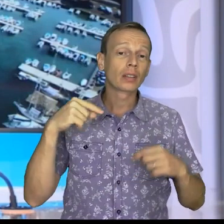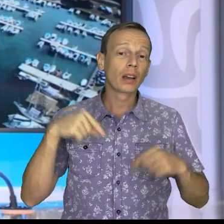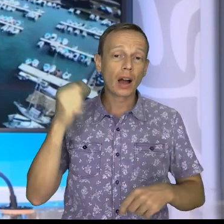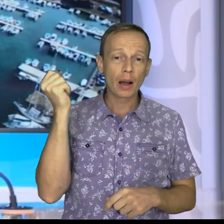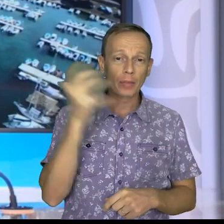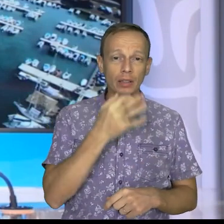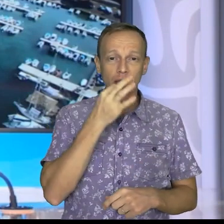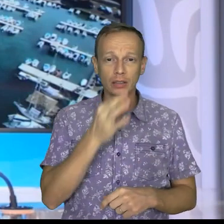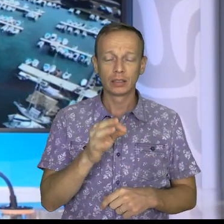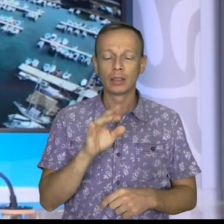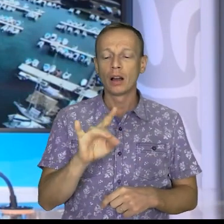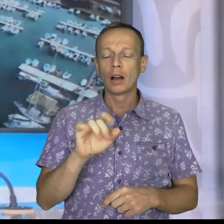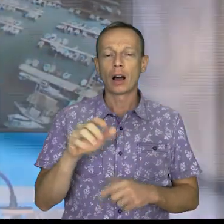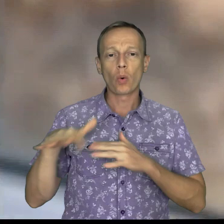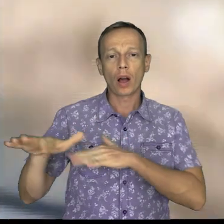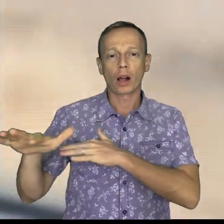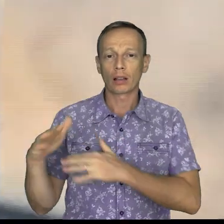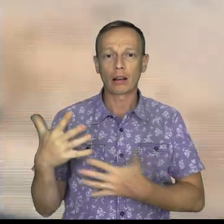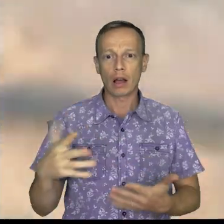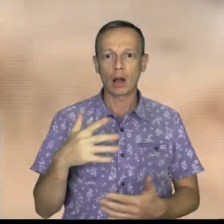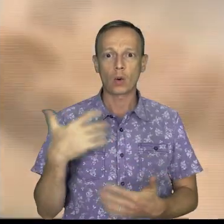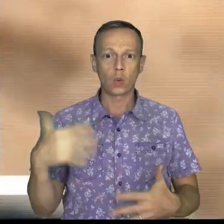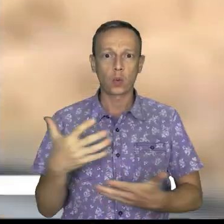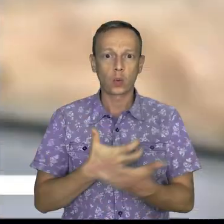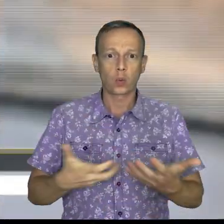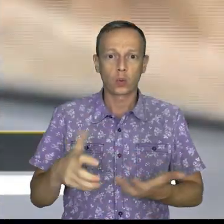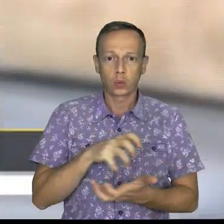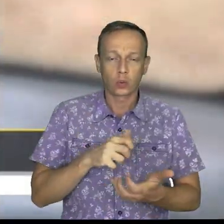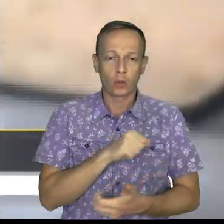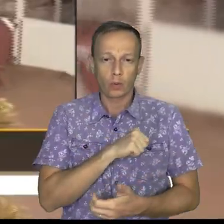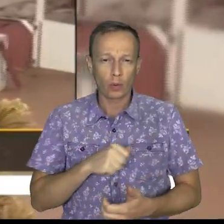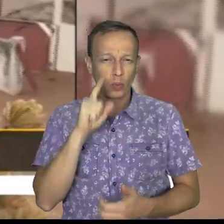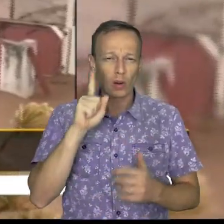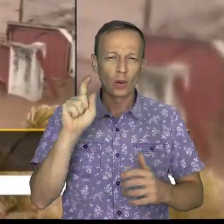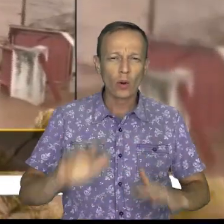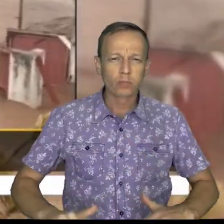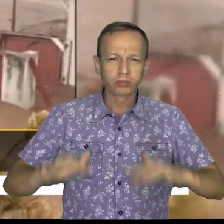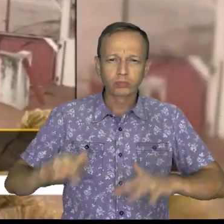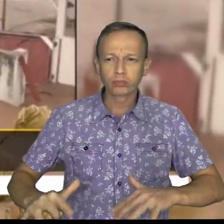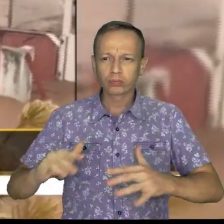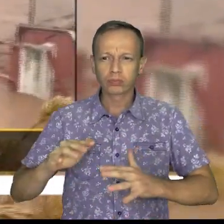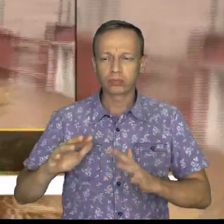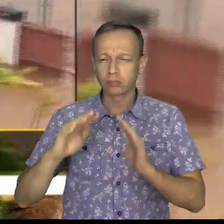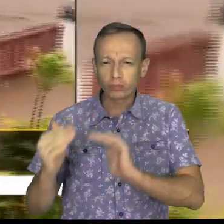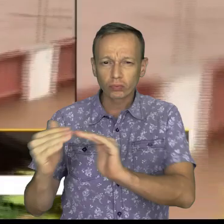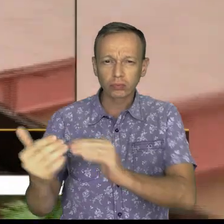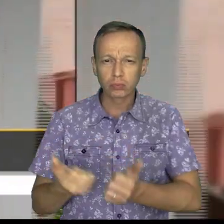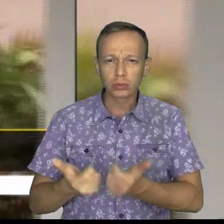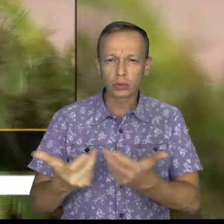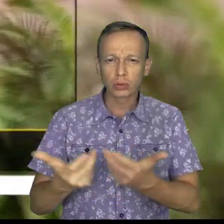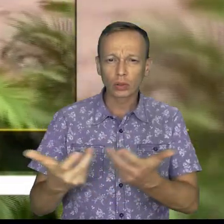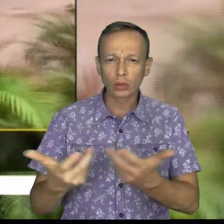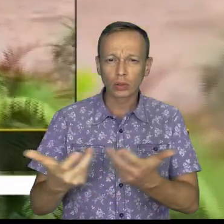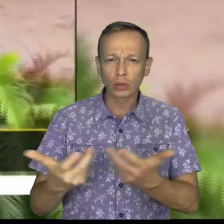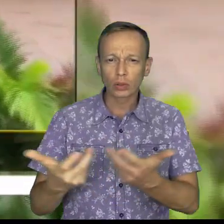l'État américain a déclaré Hawaï en état d'urgence en raison de fortes inondations qui ont causé de nombreux dégâts sur le territoire. Dans